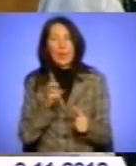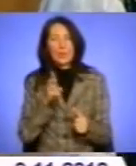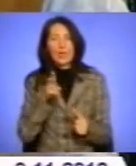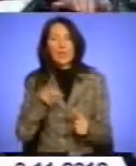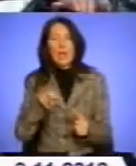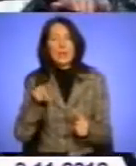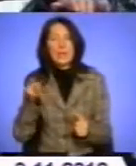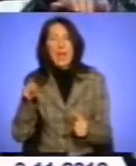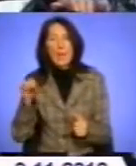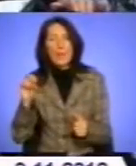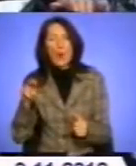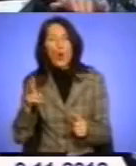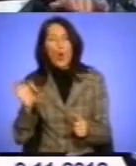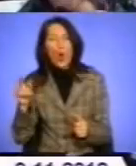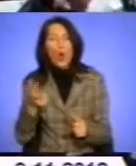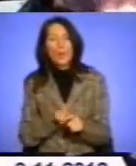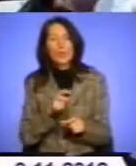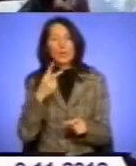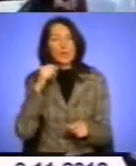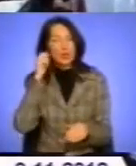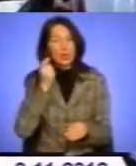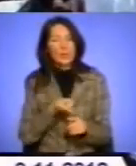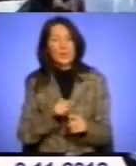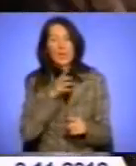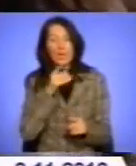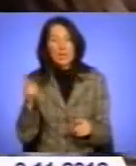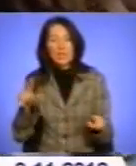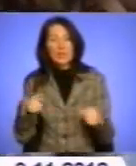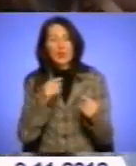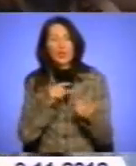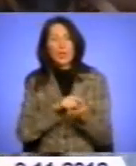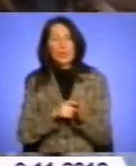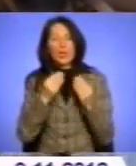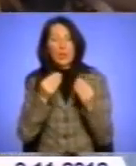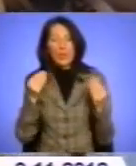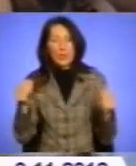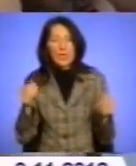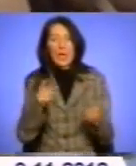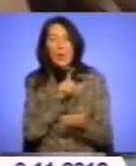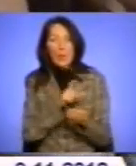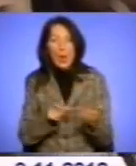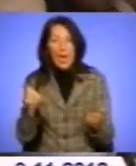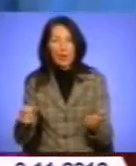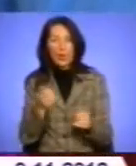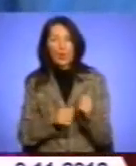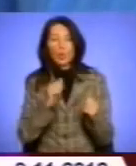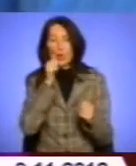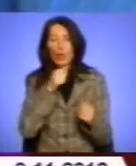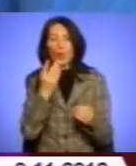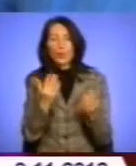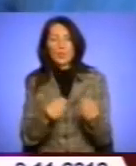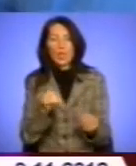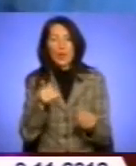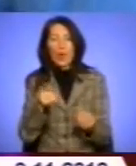20 років. За цей час у навчальному закладі створено кімнату-музей поету, а кожного року у дні його народження тут